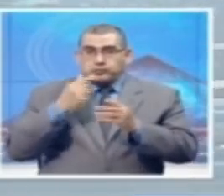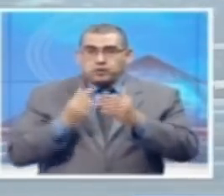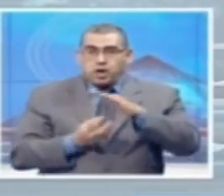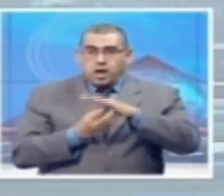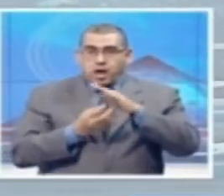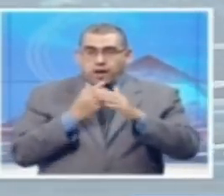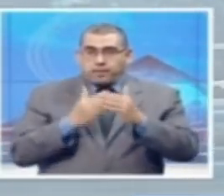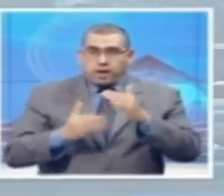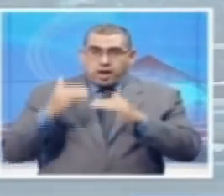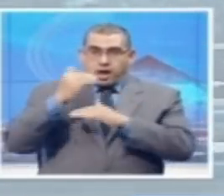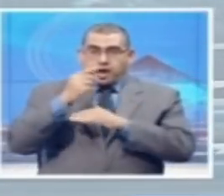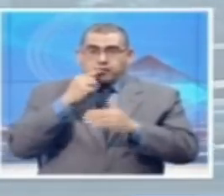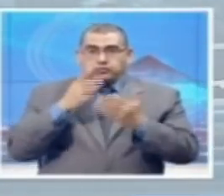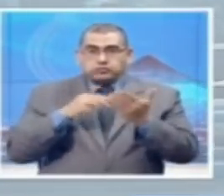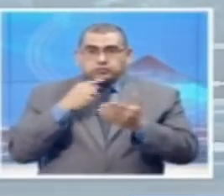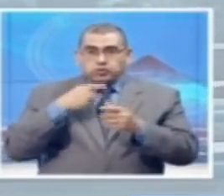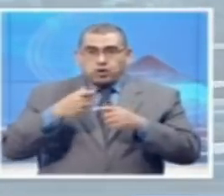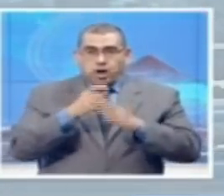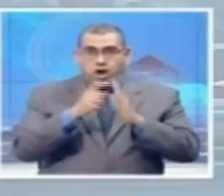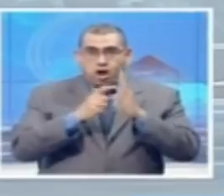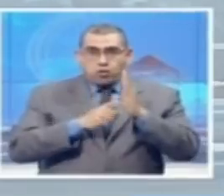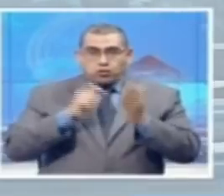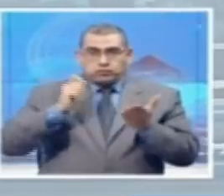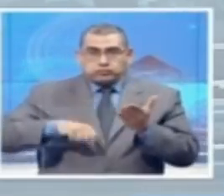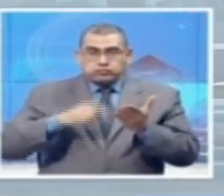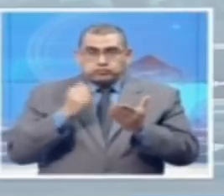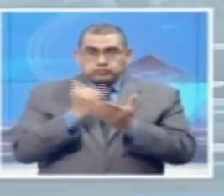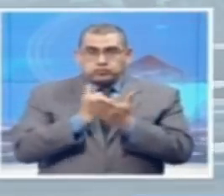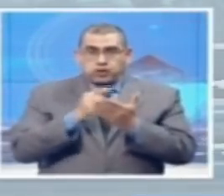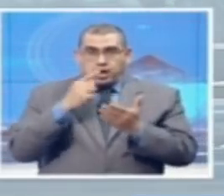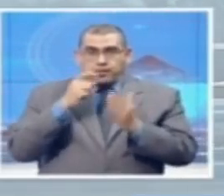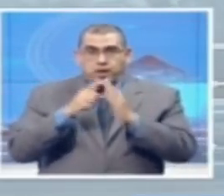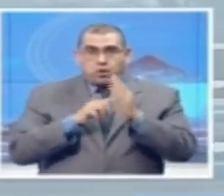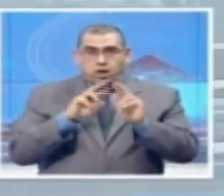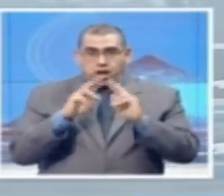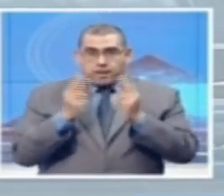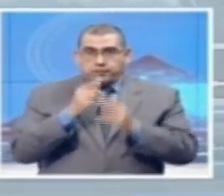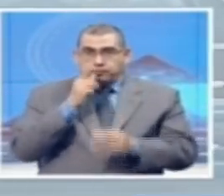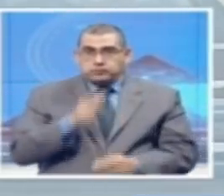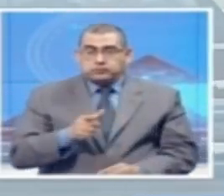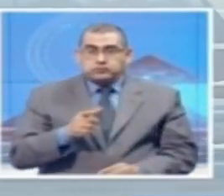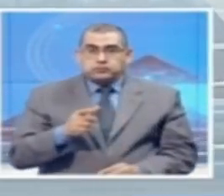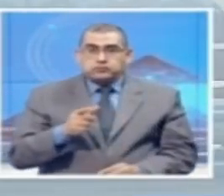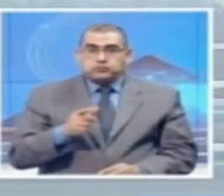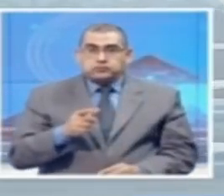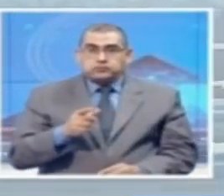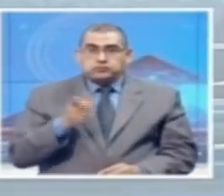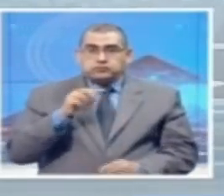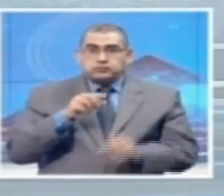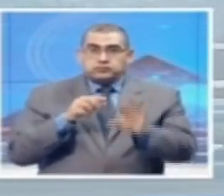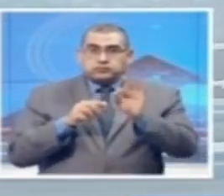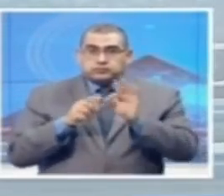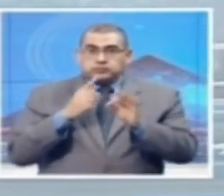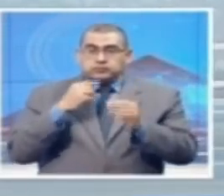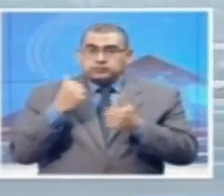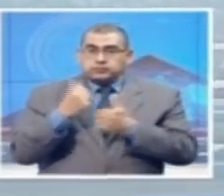العلوم الإدارية والآخر في القانون أو القانون العام، وأنه يكون التقدير